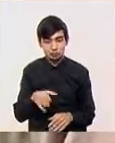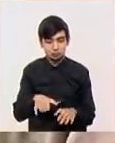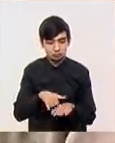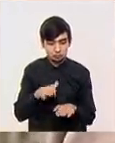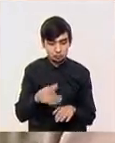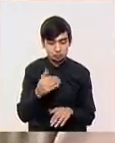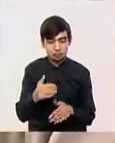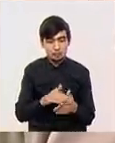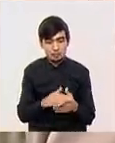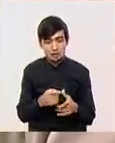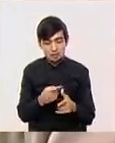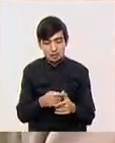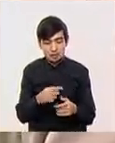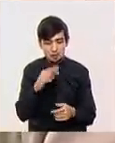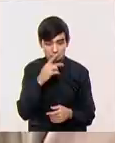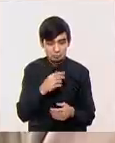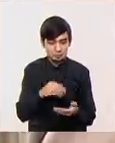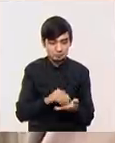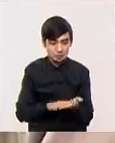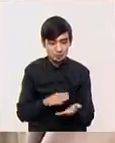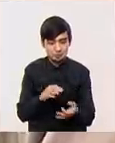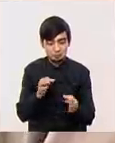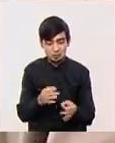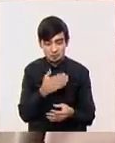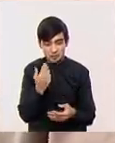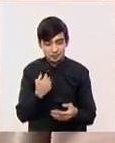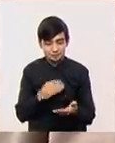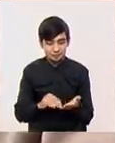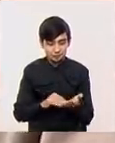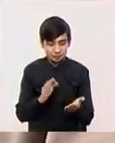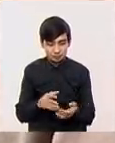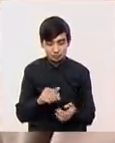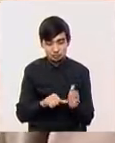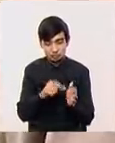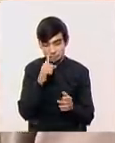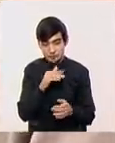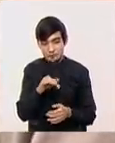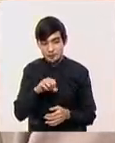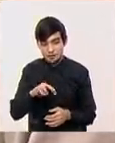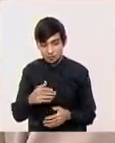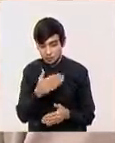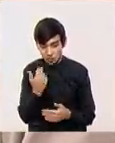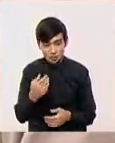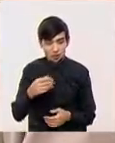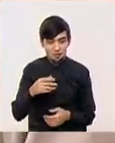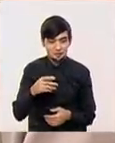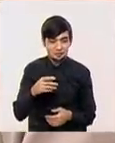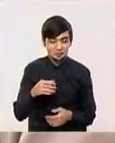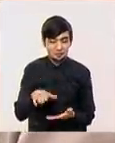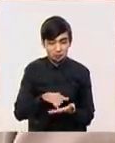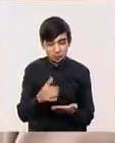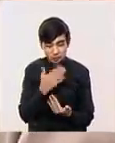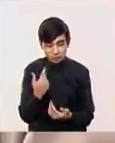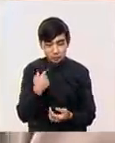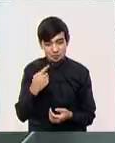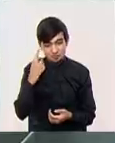сіздің данныйыңыз өшіп жатыр екен, дұрыс емес екен деді. Соны толтырып жіберейін деді. Одан бері жарты жыл болды, фені де жоқ. Маған ештеңесі керек емес. Просто отчет үшін